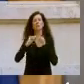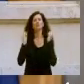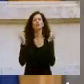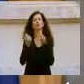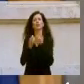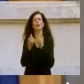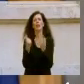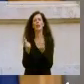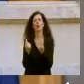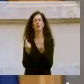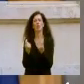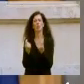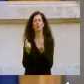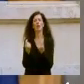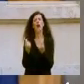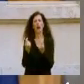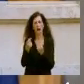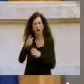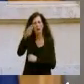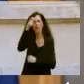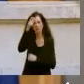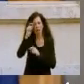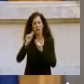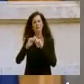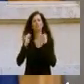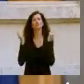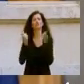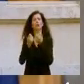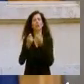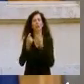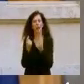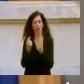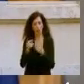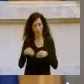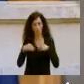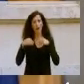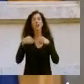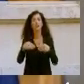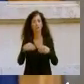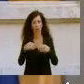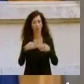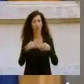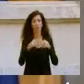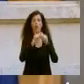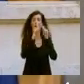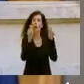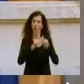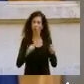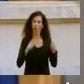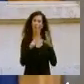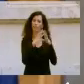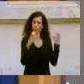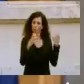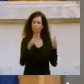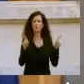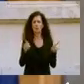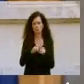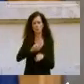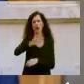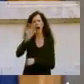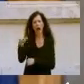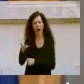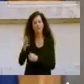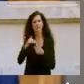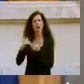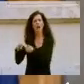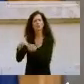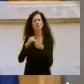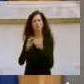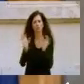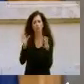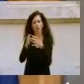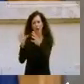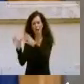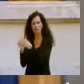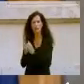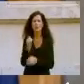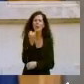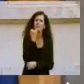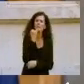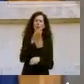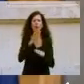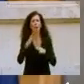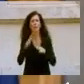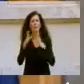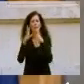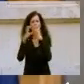stati generali dell'economia parteciperà confindustria come altre associazioni categorie anche quelle delle piccole e medie imprese